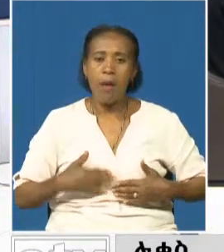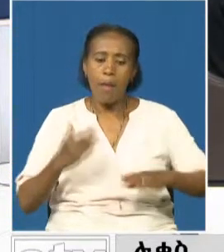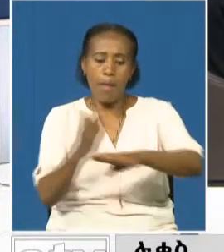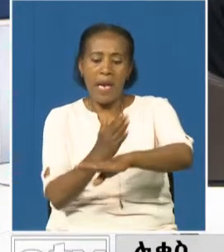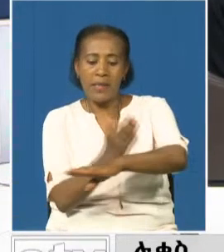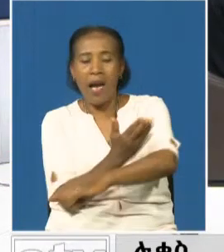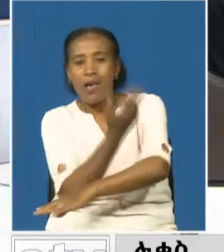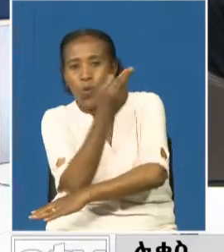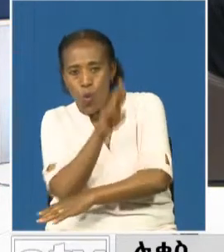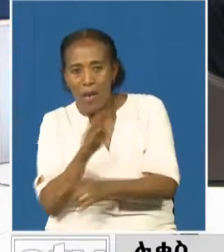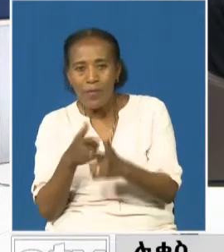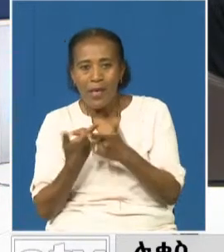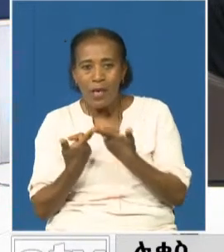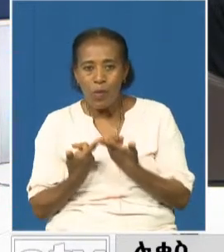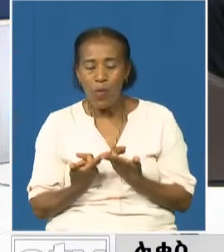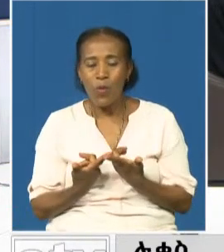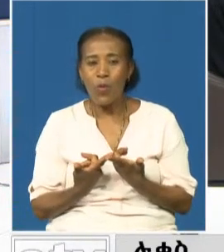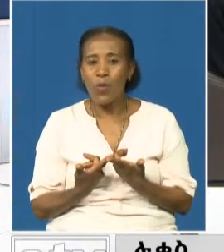ማስተካከል ወይም ደግሞ